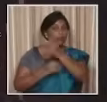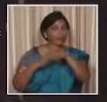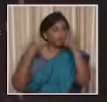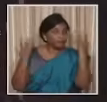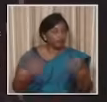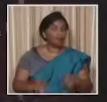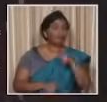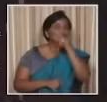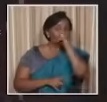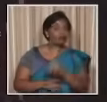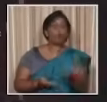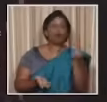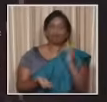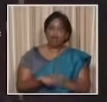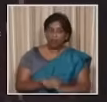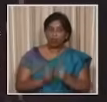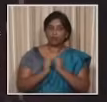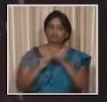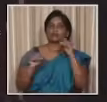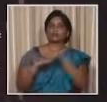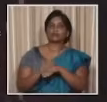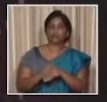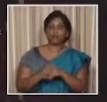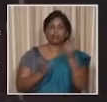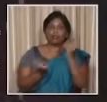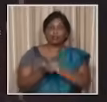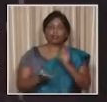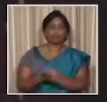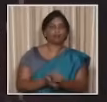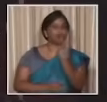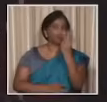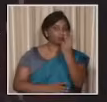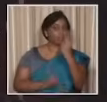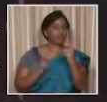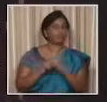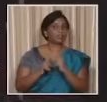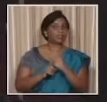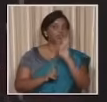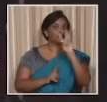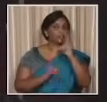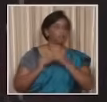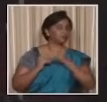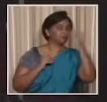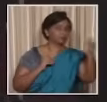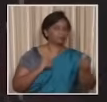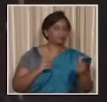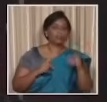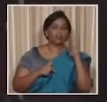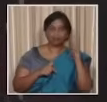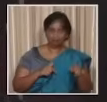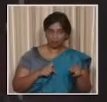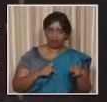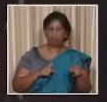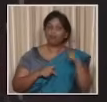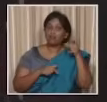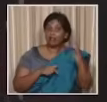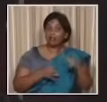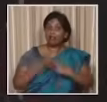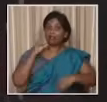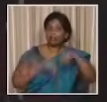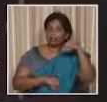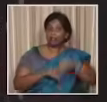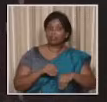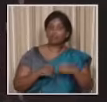ඉවරලා එයාව ආපහු බඳවාගෙන තිනවා දෙවතාවක් දෙසැම්බර් 31 වෙනිදා වෙනකන්. හරි අවසන් කරන විපක්ෂ නැහැ.